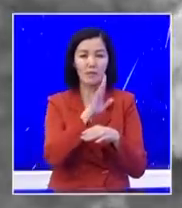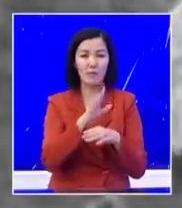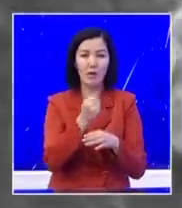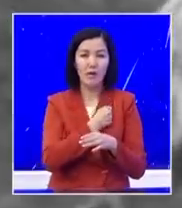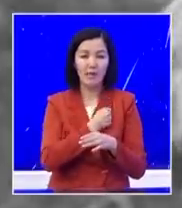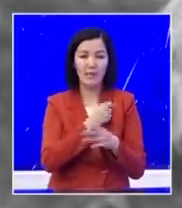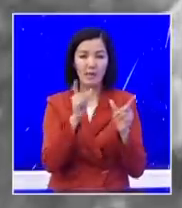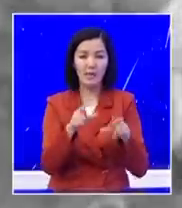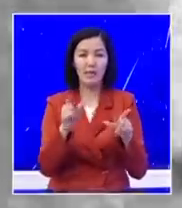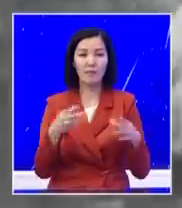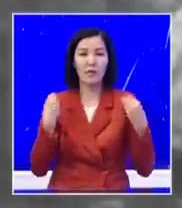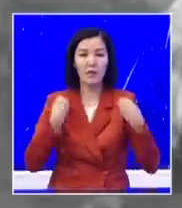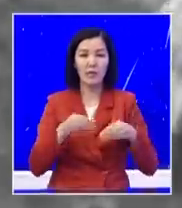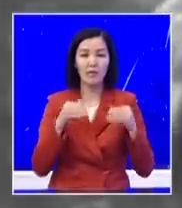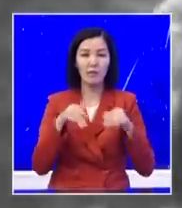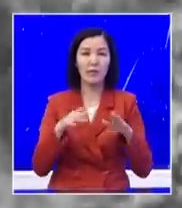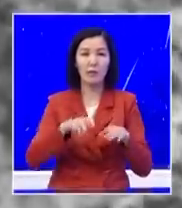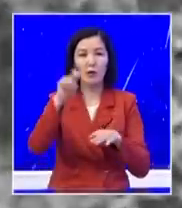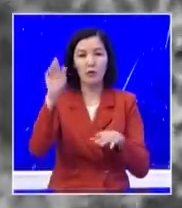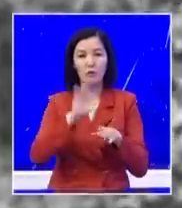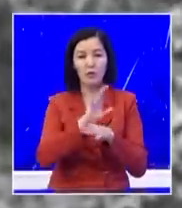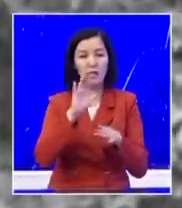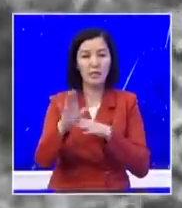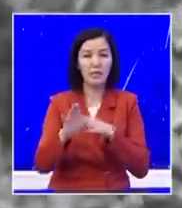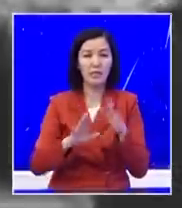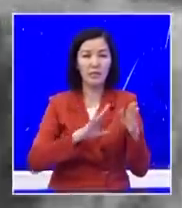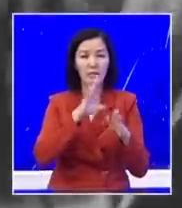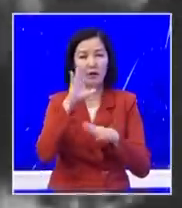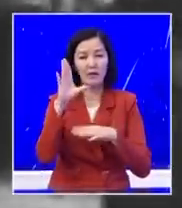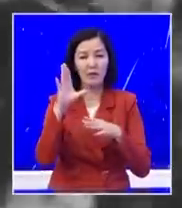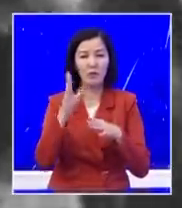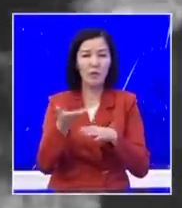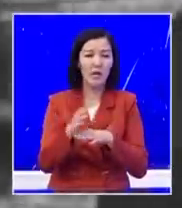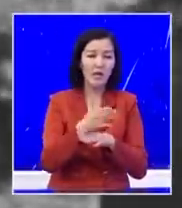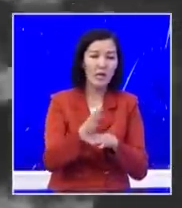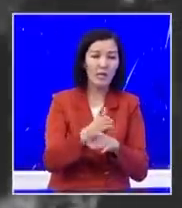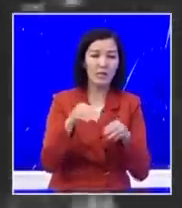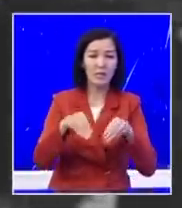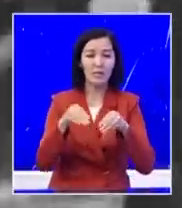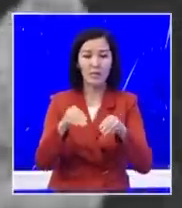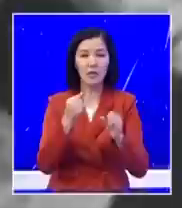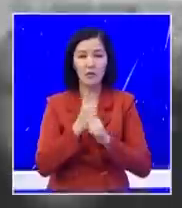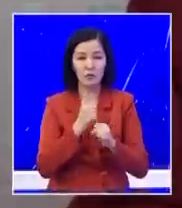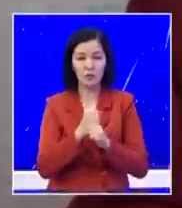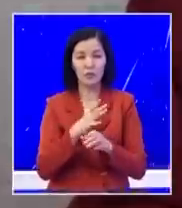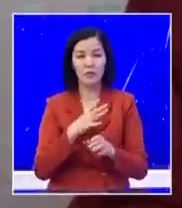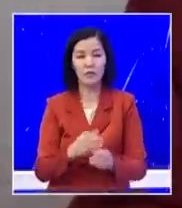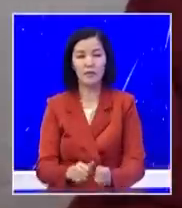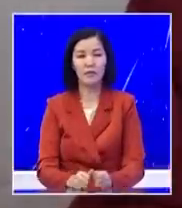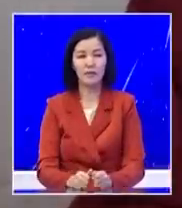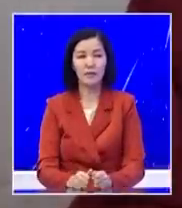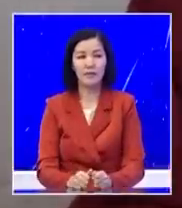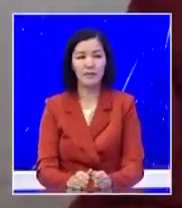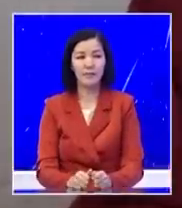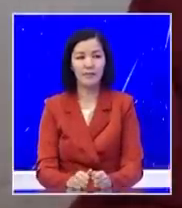киім кешек тігіп майданға жіберетін. Ал күндіз қолына күрек алып, егіс алқабында жұмыс істепті.